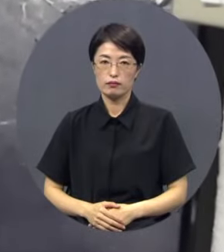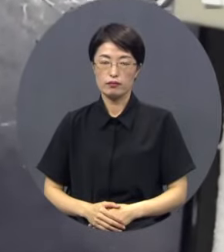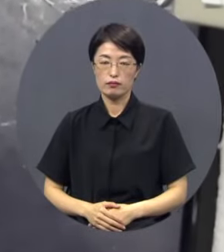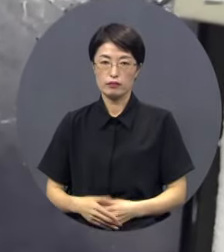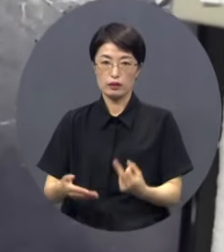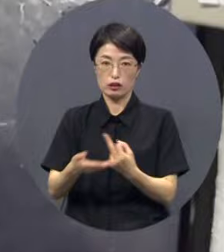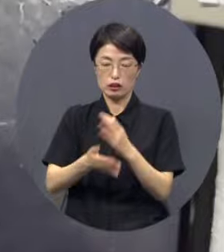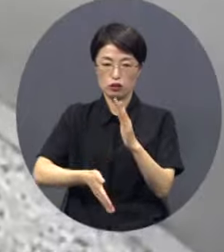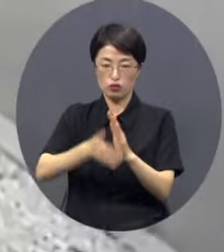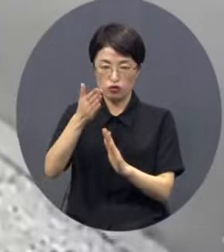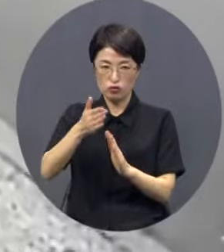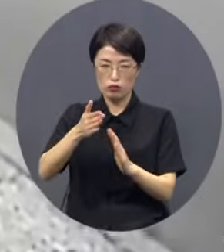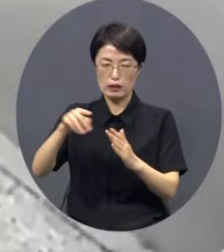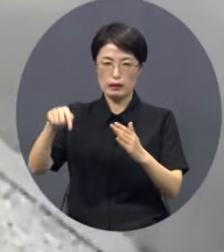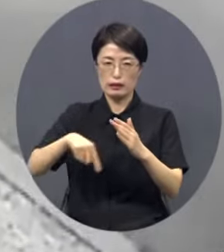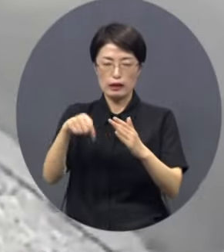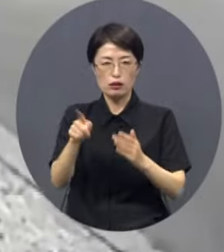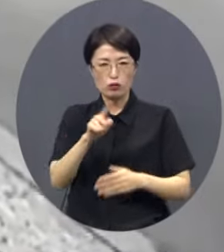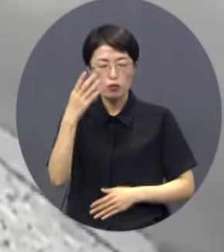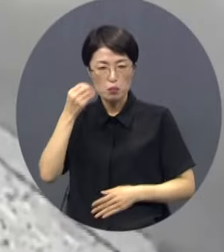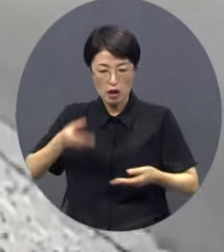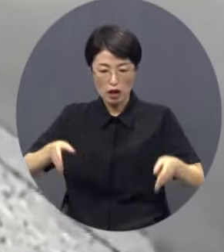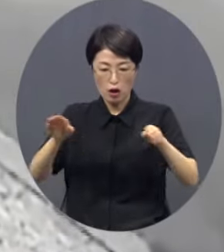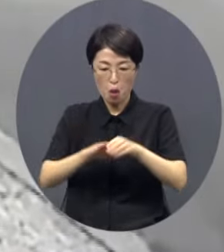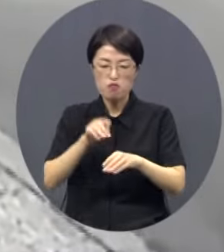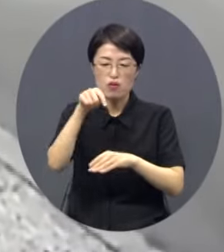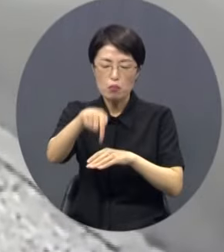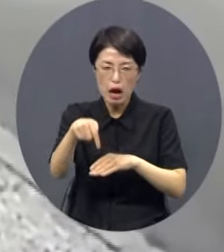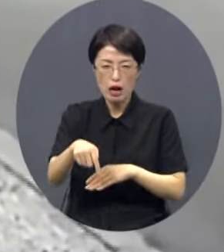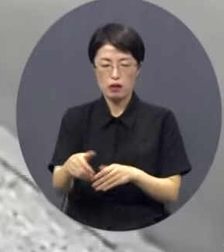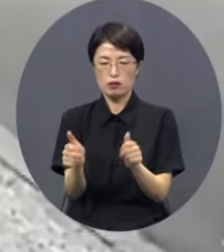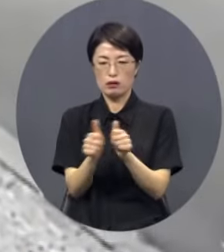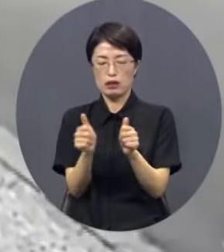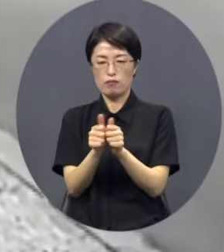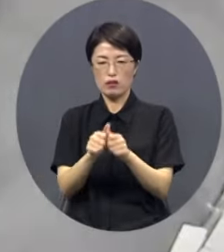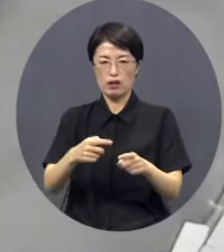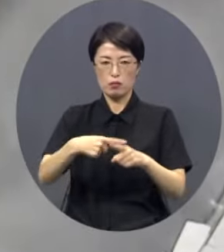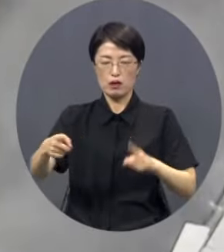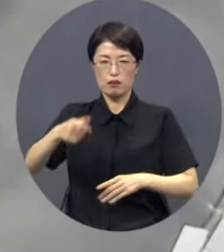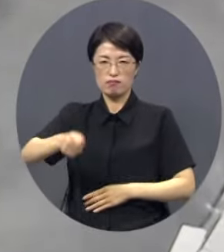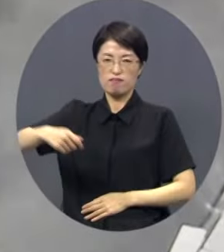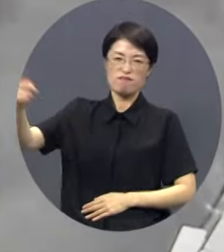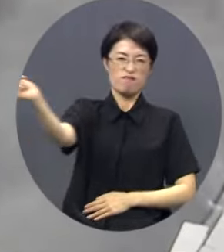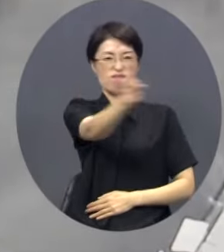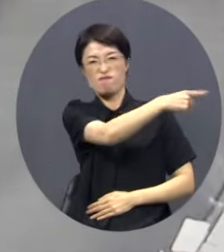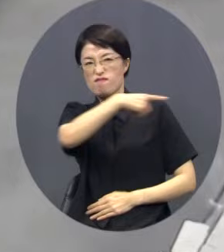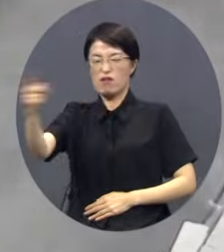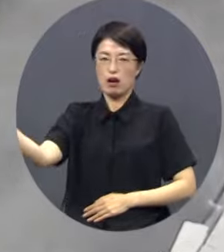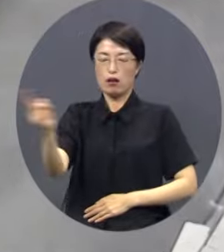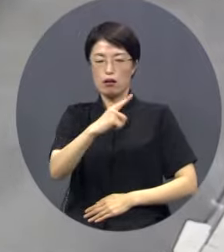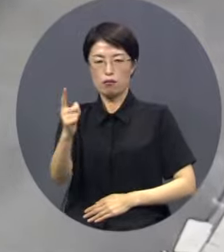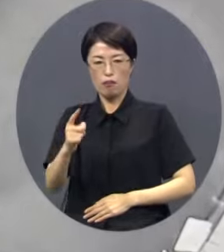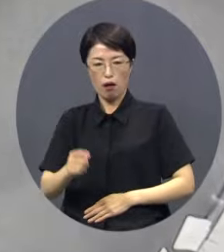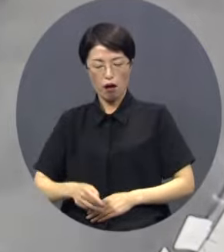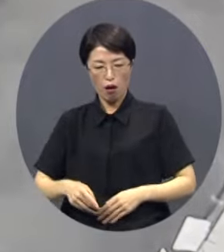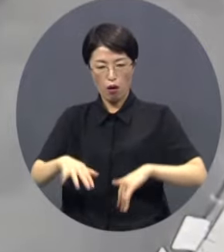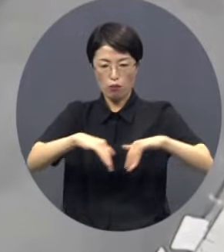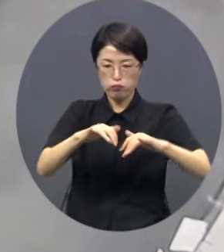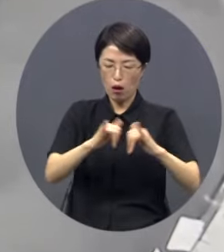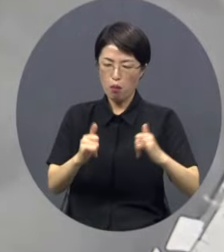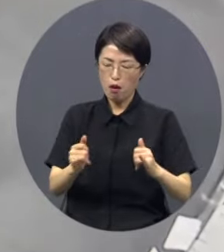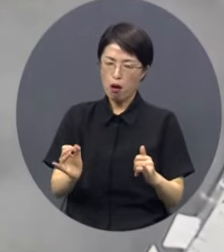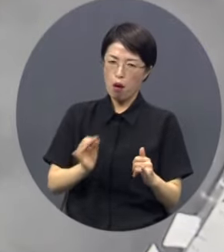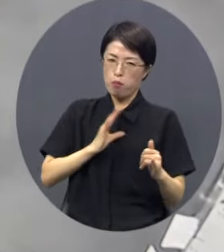제주 시내 한 오피스텔 앞. 한 남성이 흉기를 손에 들고 허공에 휘두릅니다. 주민이 놀라 뒷걸음치자 손짓을